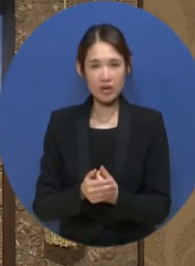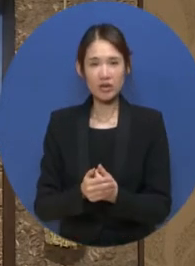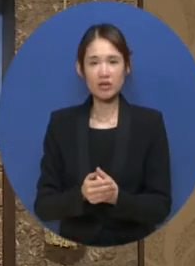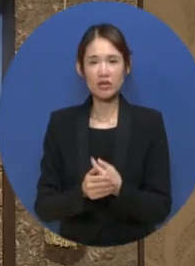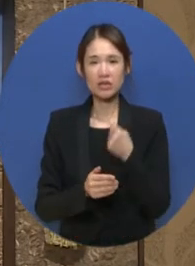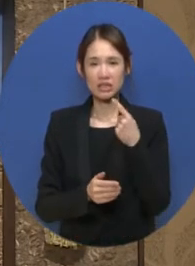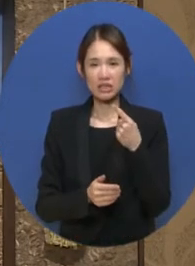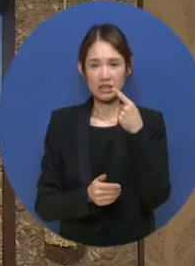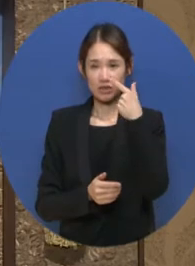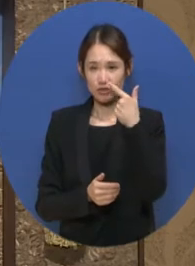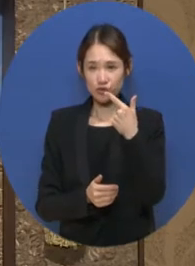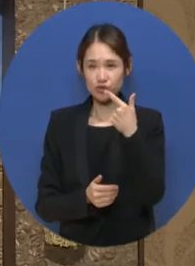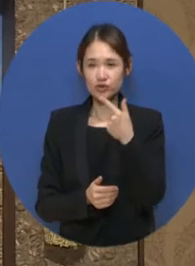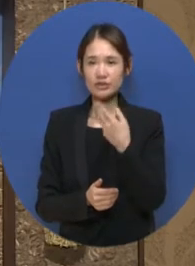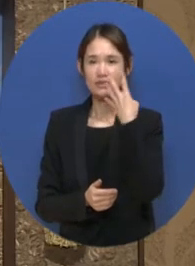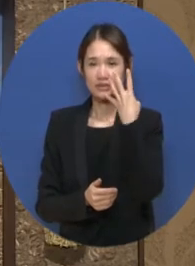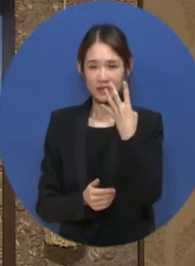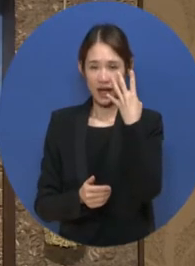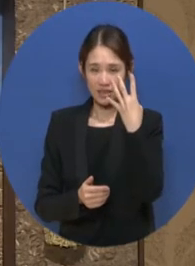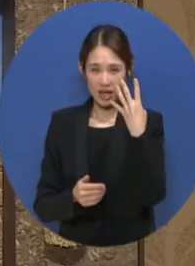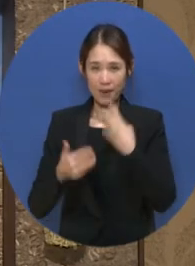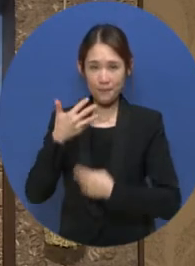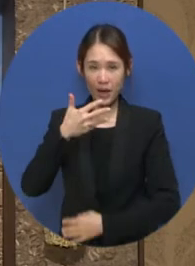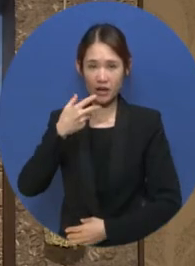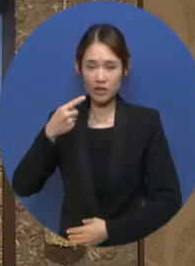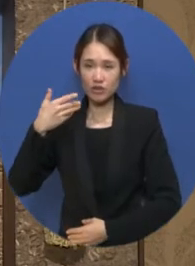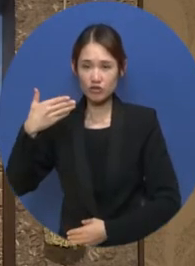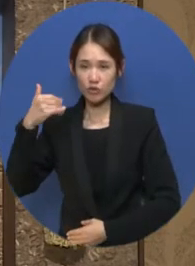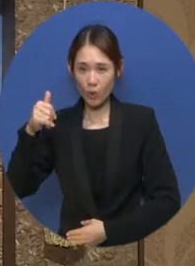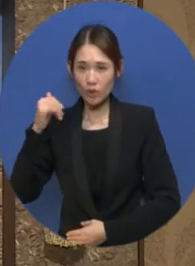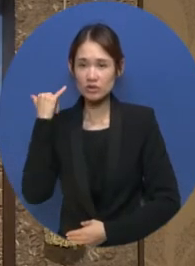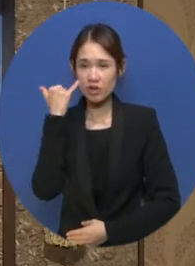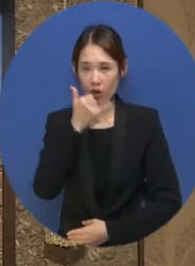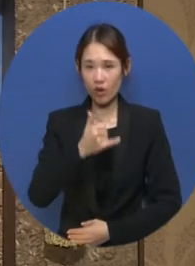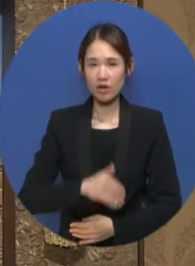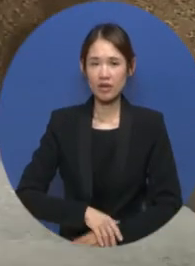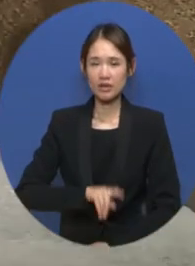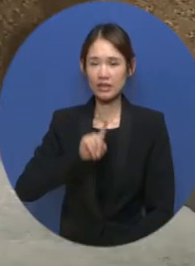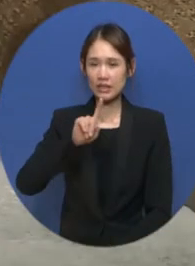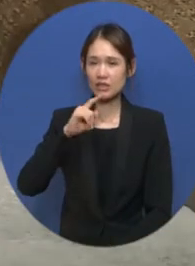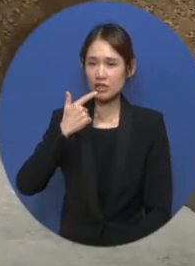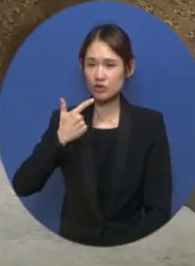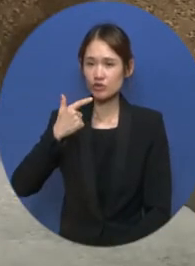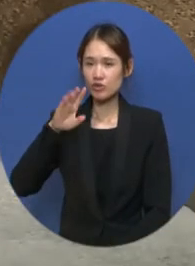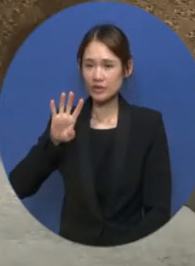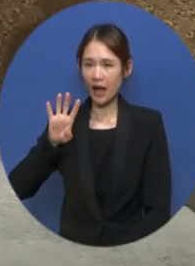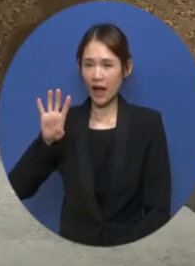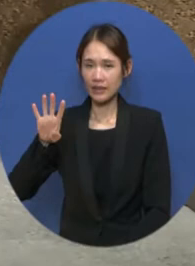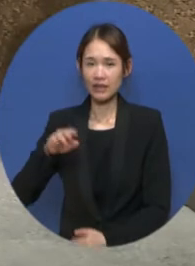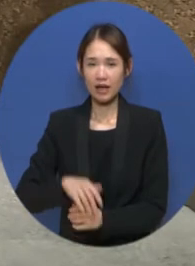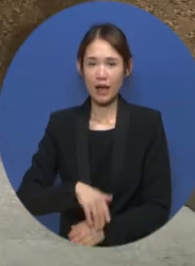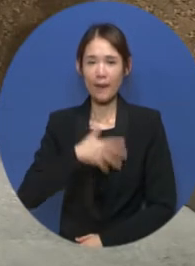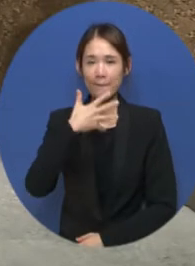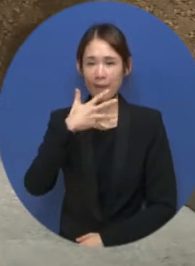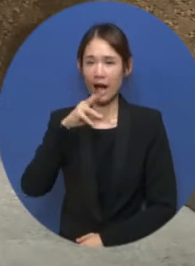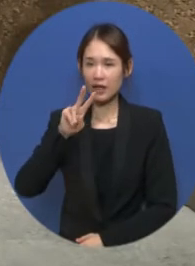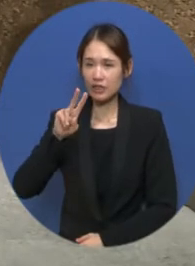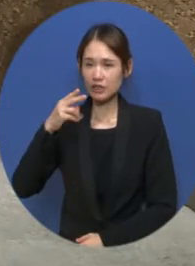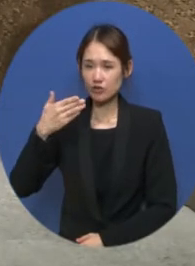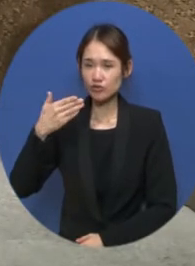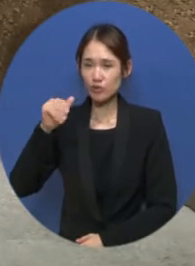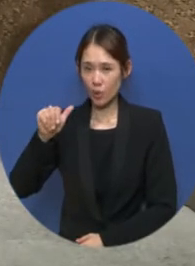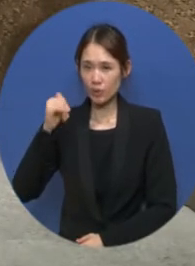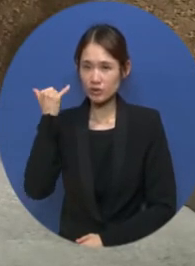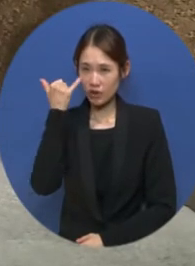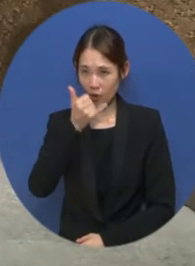1644 파리 고언 으로 전환 하시면 되구요 4 1644 의 파리 9 탈 2부 한데